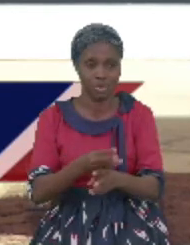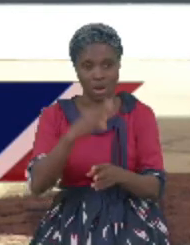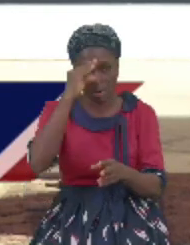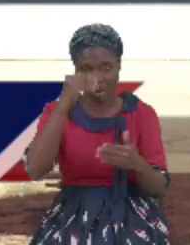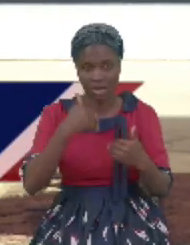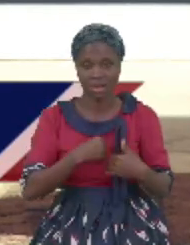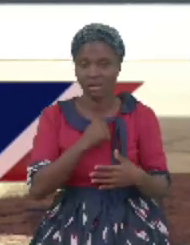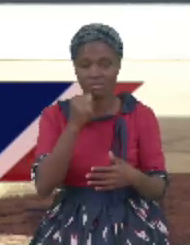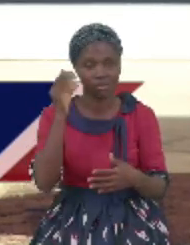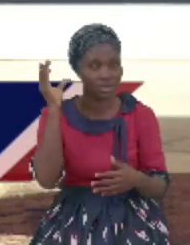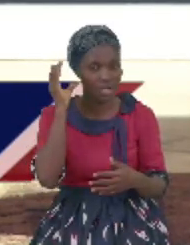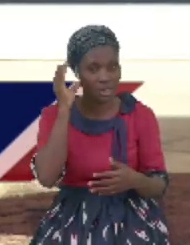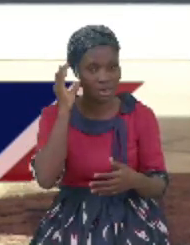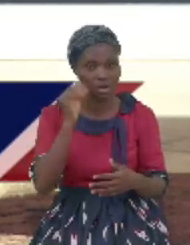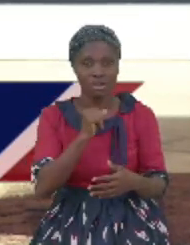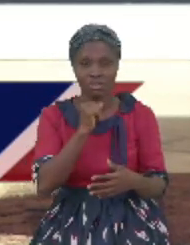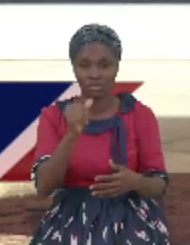Ésaïe 64,